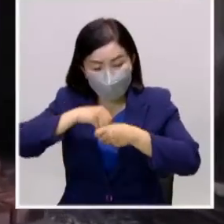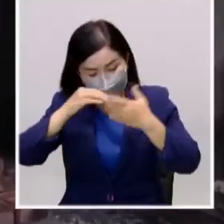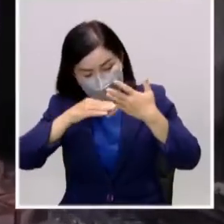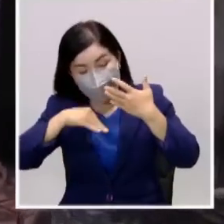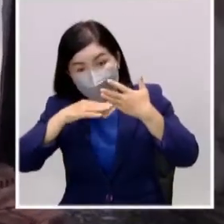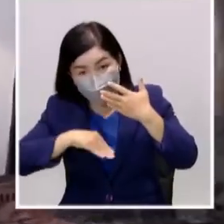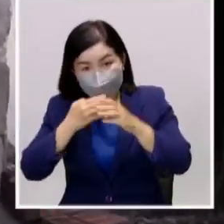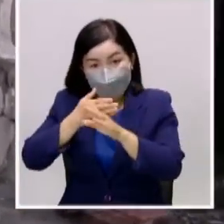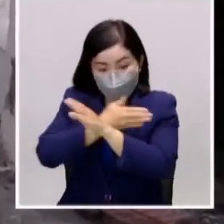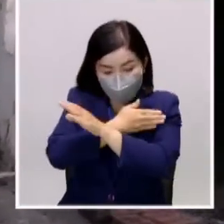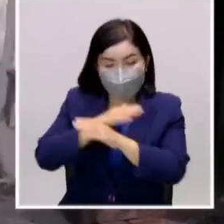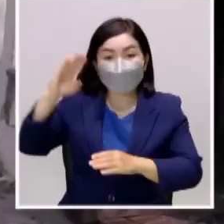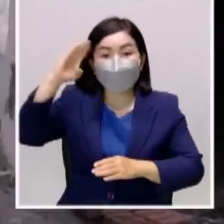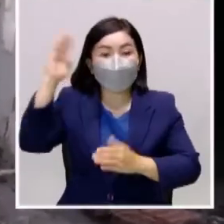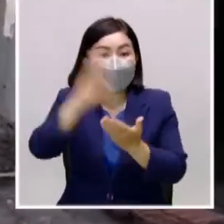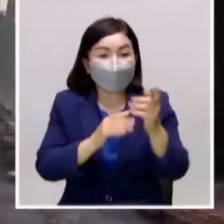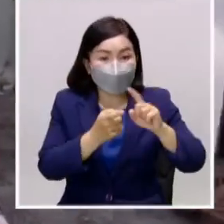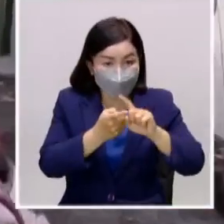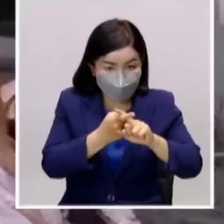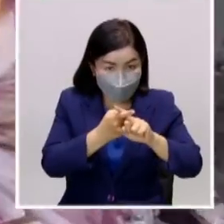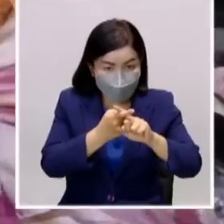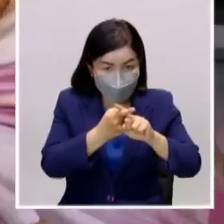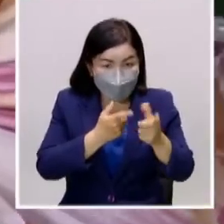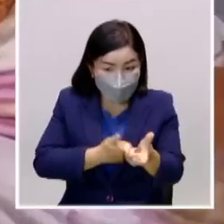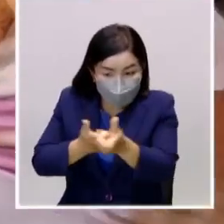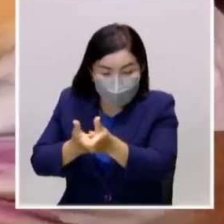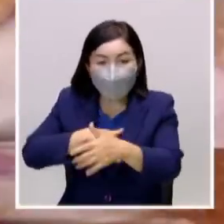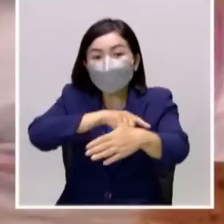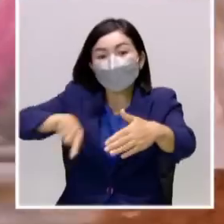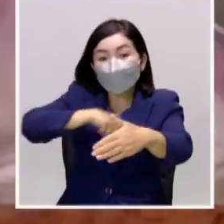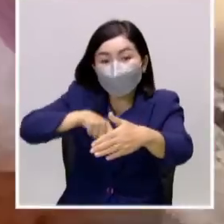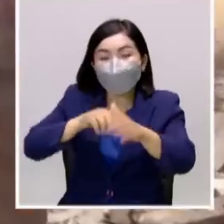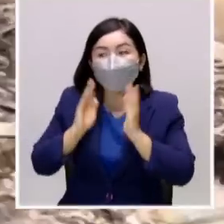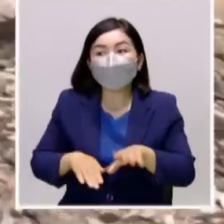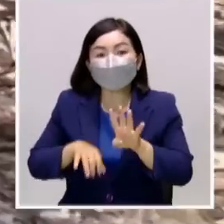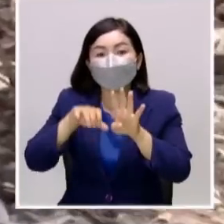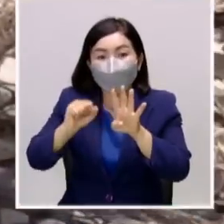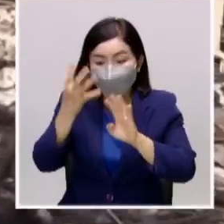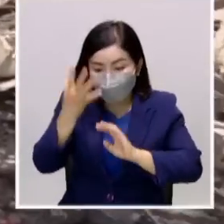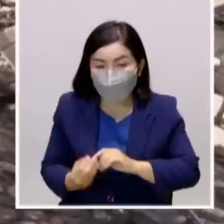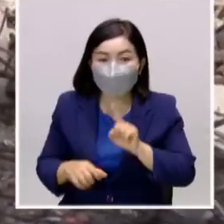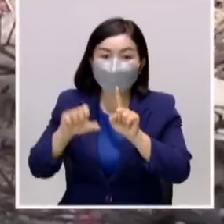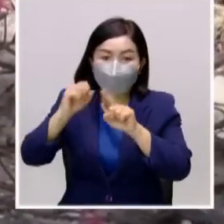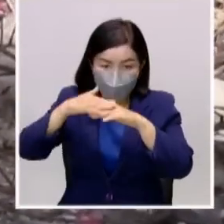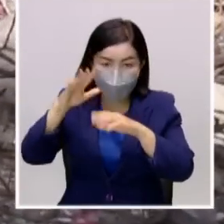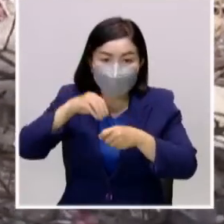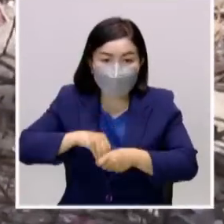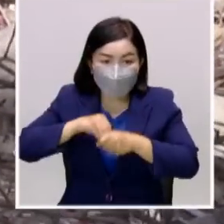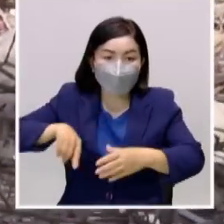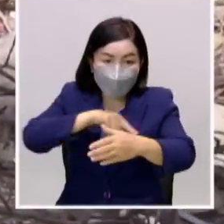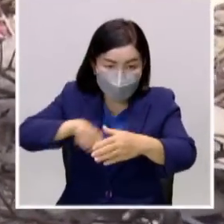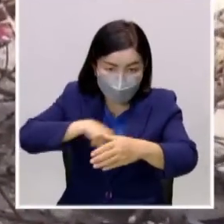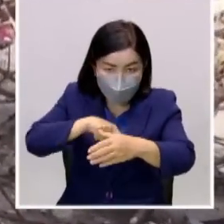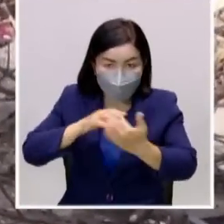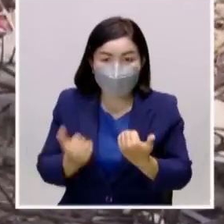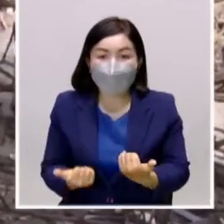ที่จะถูกรัสเซียโจมตีเนี่ยมีตัวเลขประชากรอยู่ประมาณ 400,000 คนด้วยกันนอกจากนี้นายกเทศมนตรีเมืองมาริอูโปลยังระ